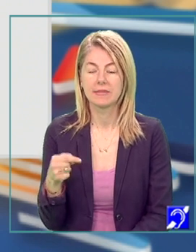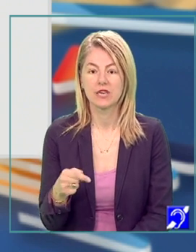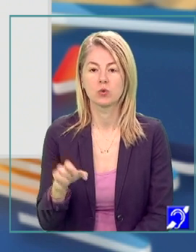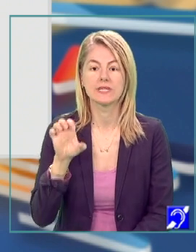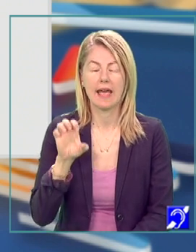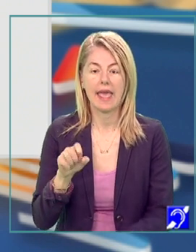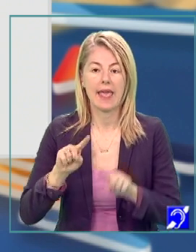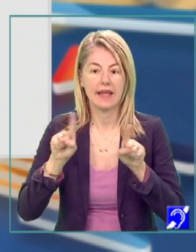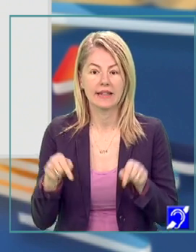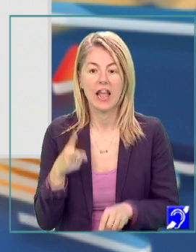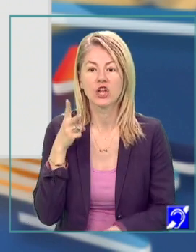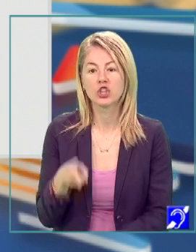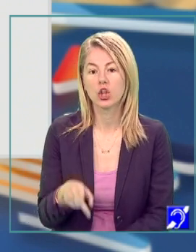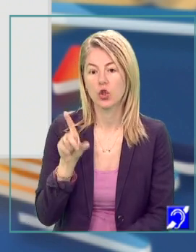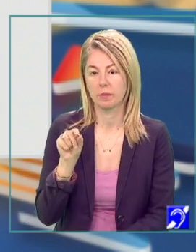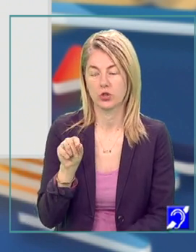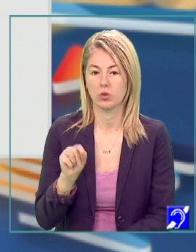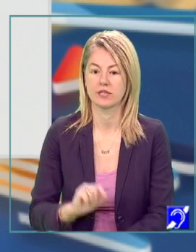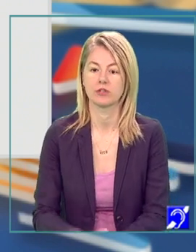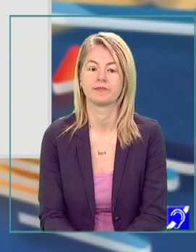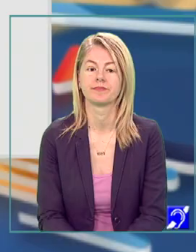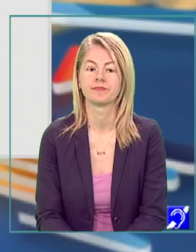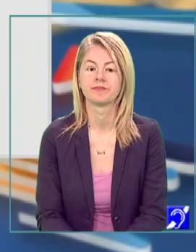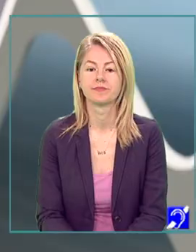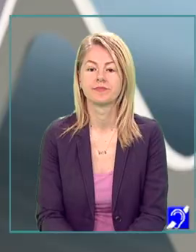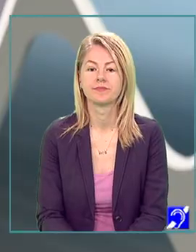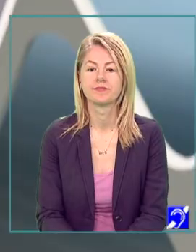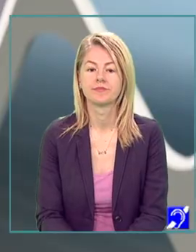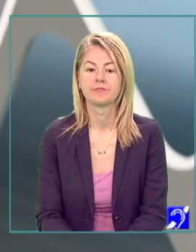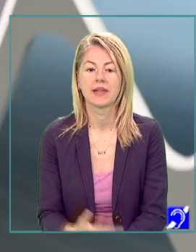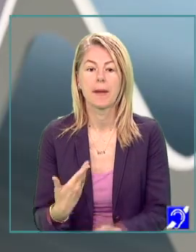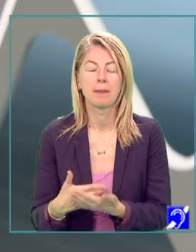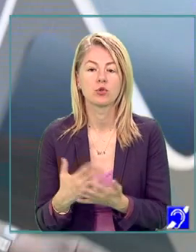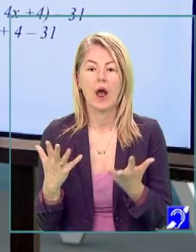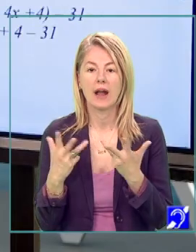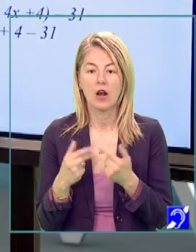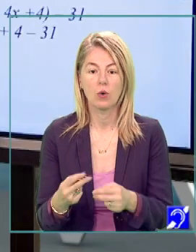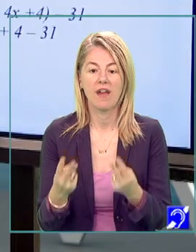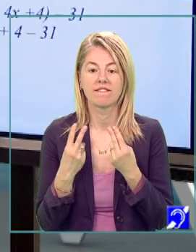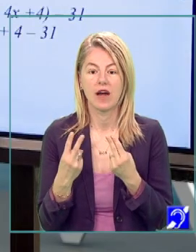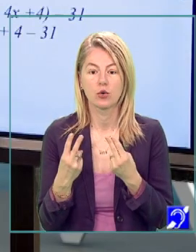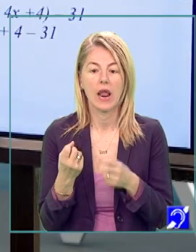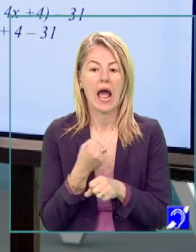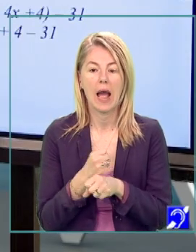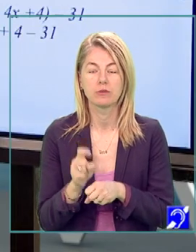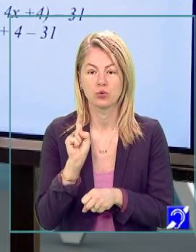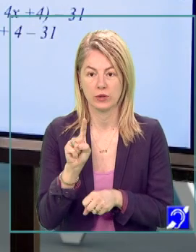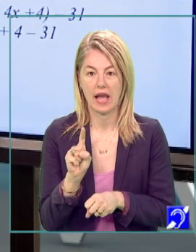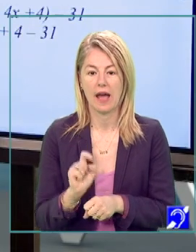2019 minus E de 2020. Pentru a calcula valoarea absolută